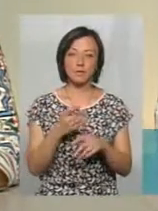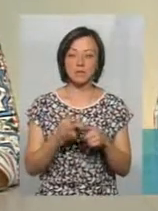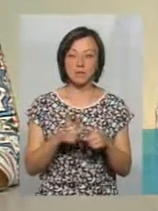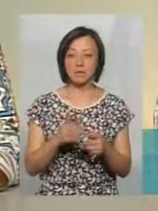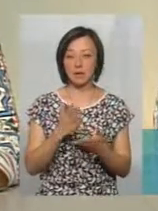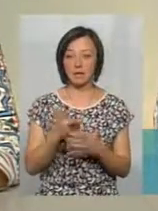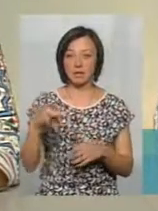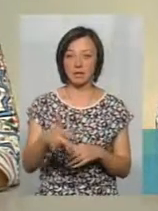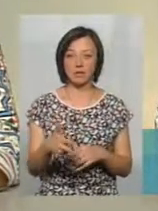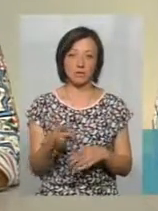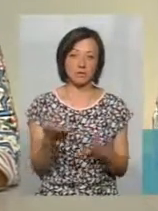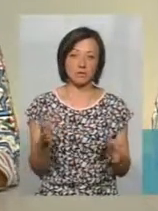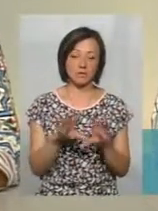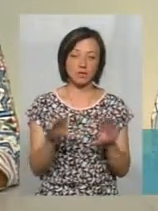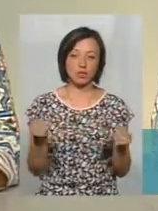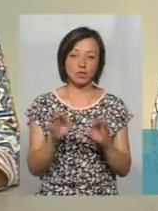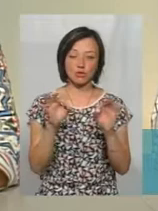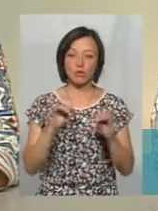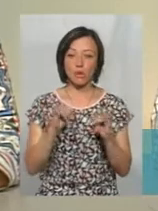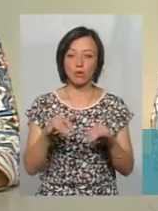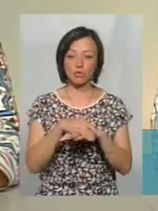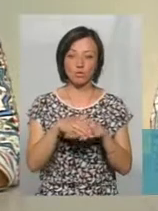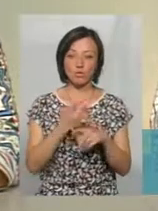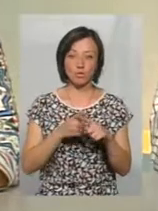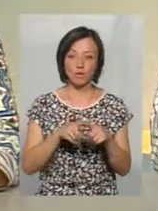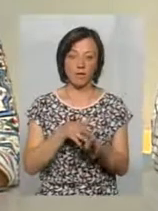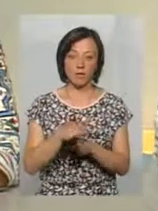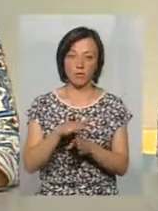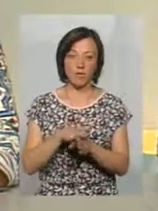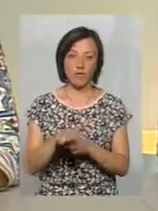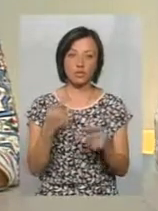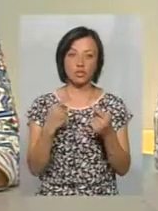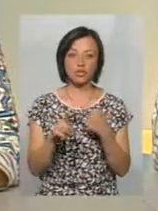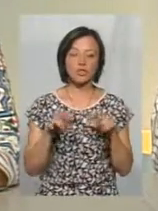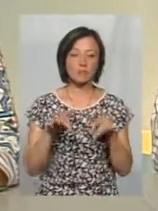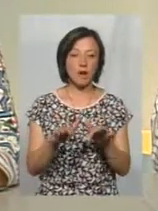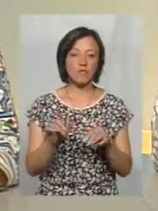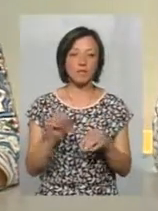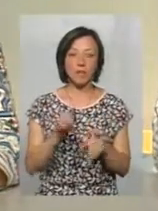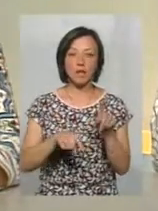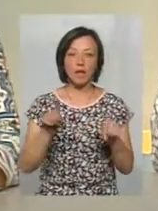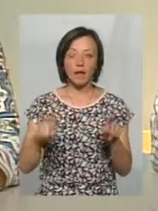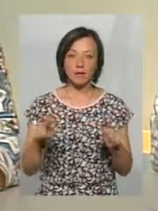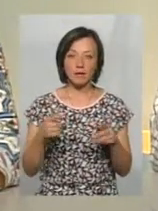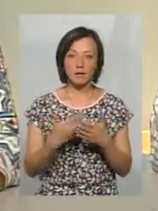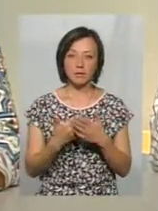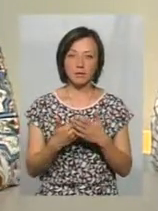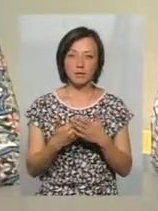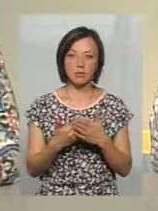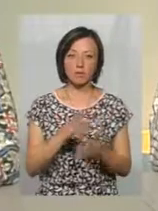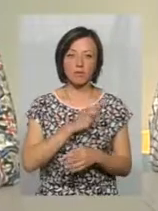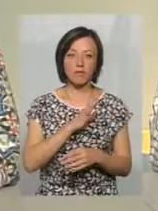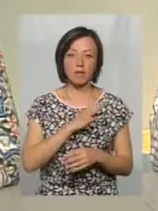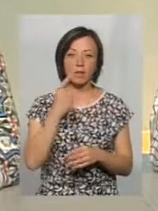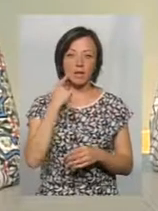їх 3 тисячі, що, нічого поганого в суспільстві від цього не відбувається. Інша справа, що деякі, скажімо, бували